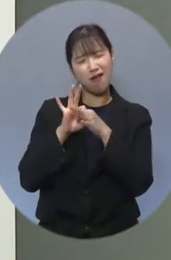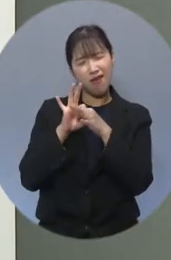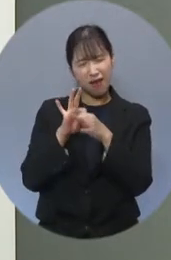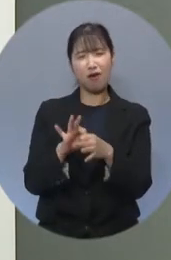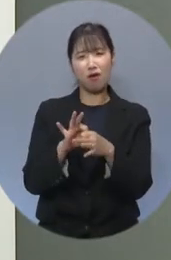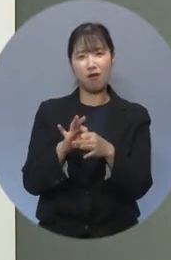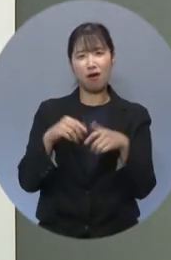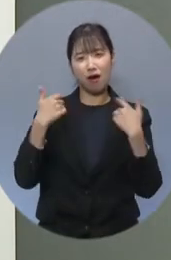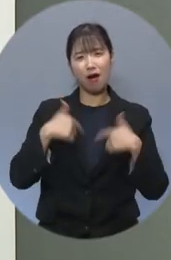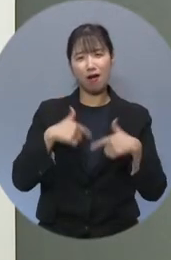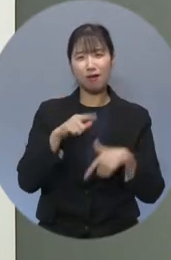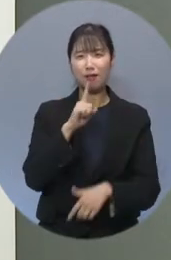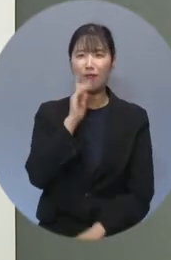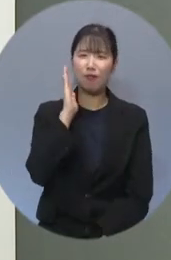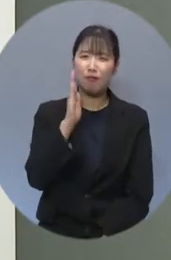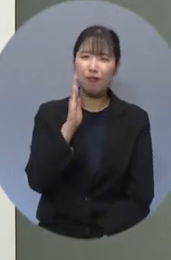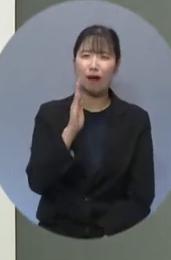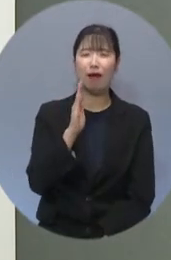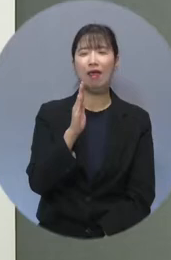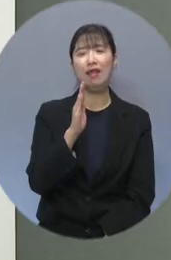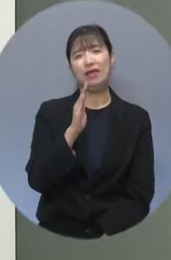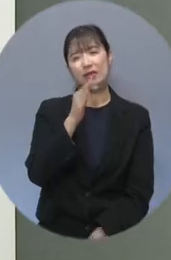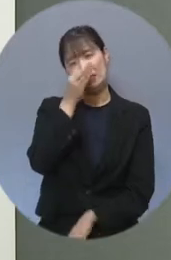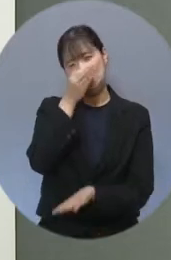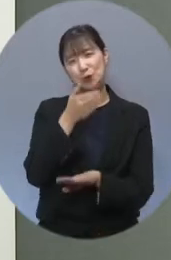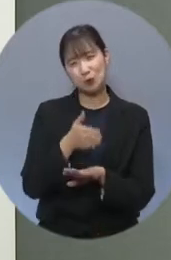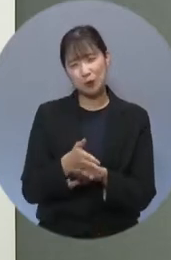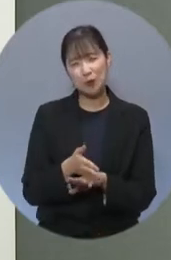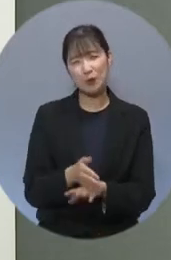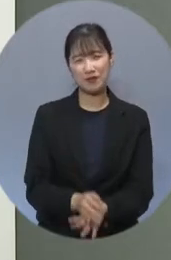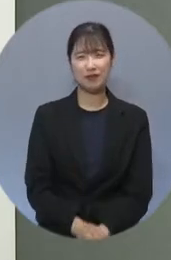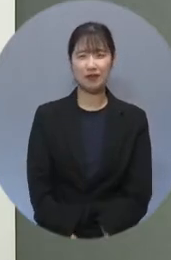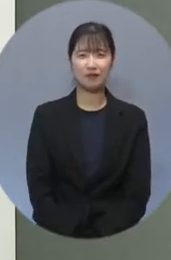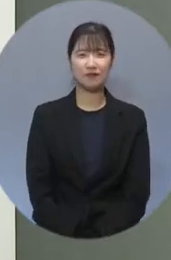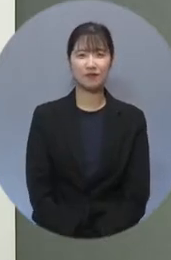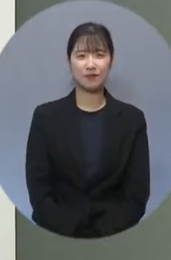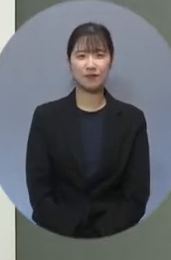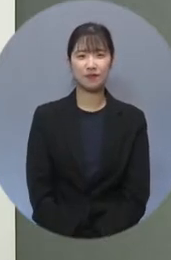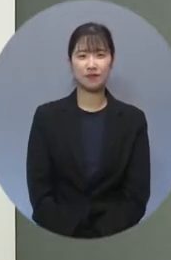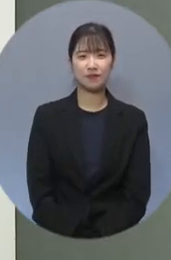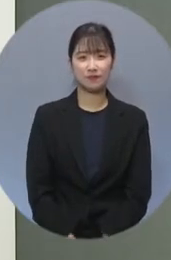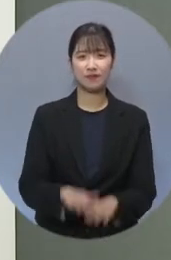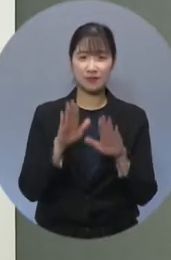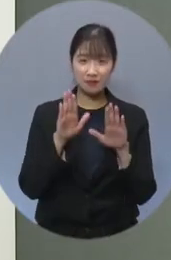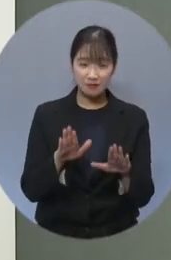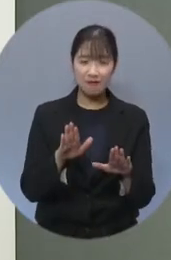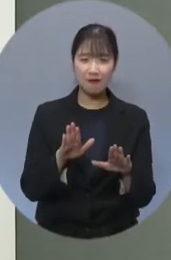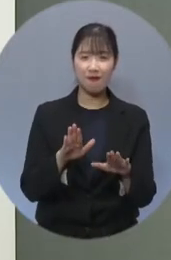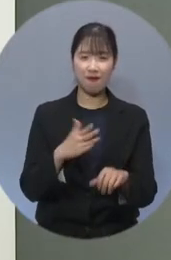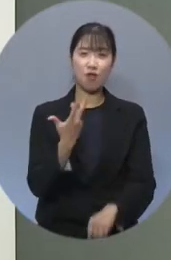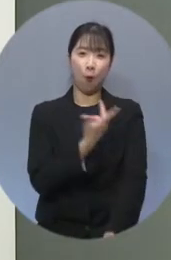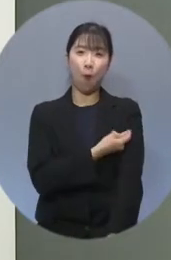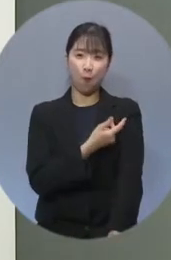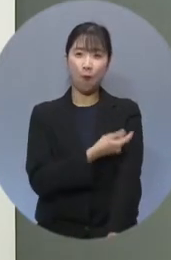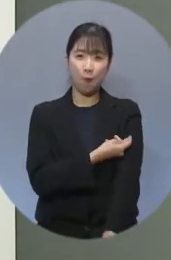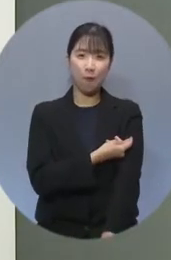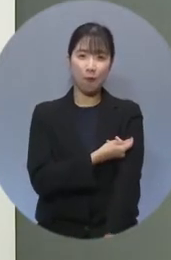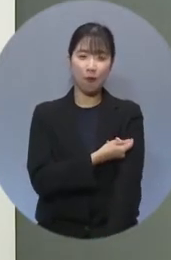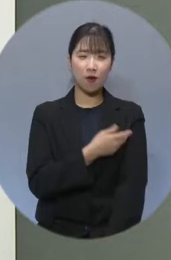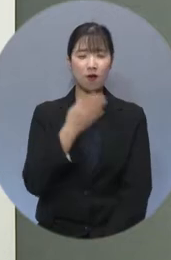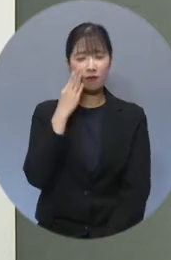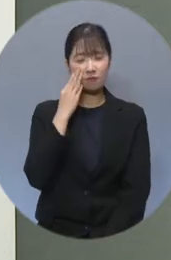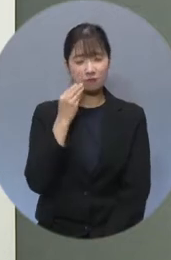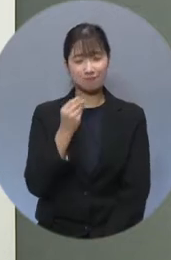제가 의례적으로 하다 보니까 좀 송구스럽습니다. 이제 뭐 코로나 접종도